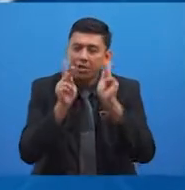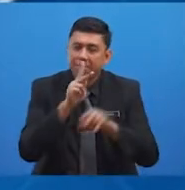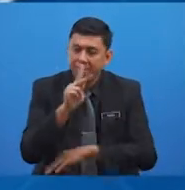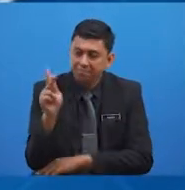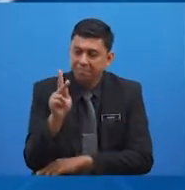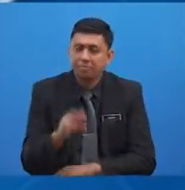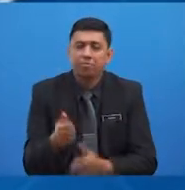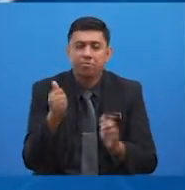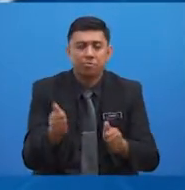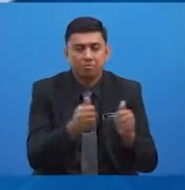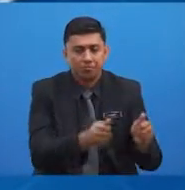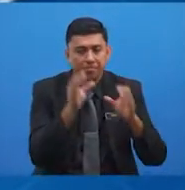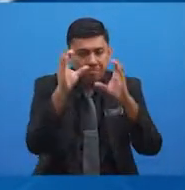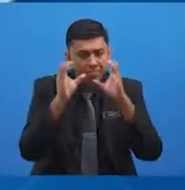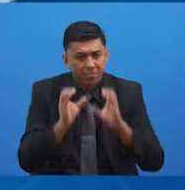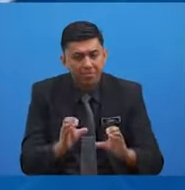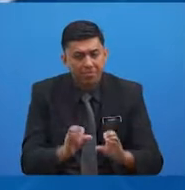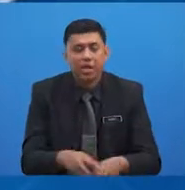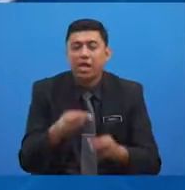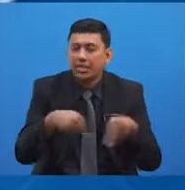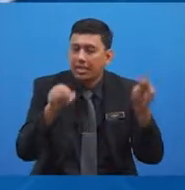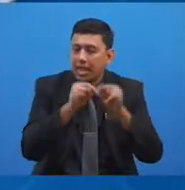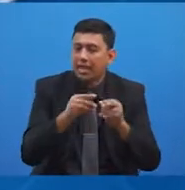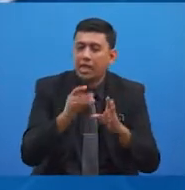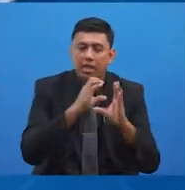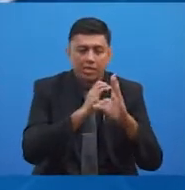atur cara perlu memegang nilai data